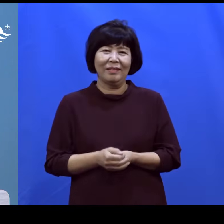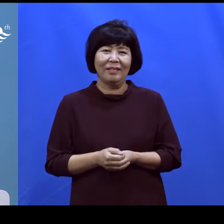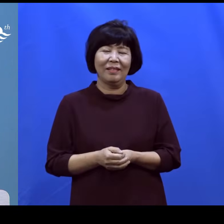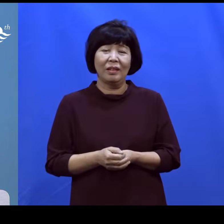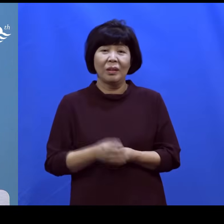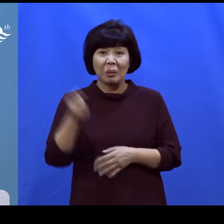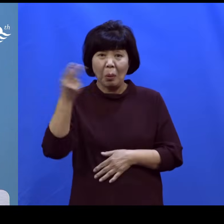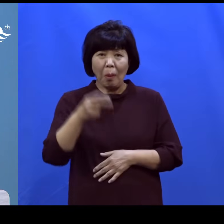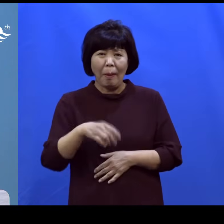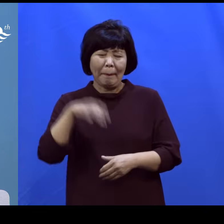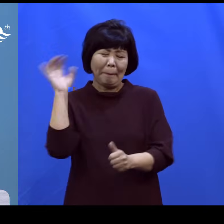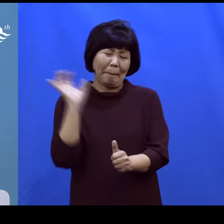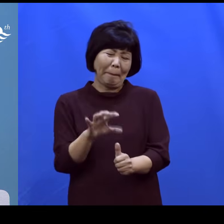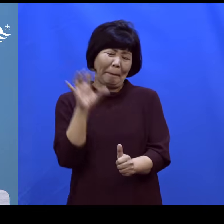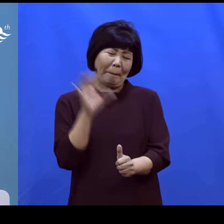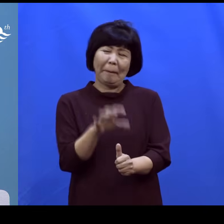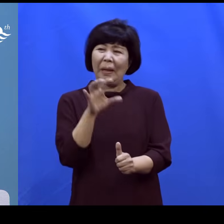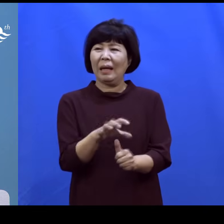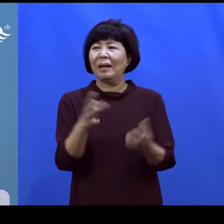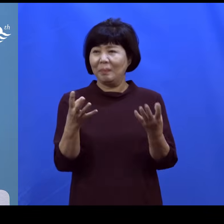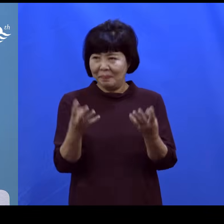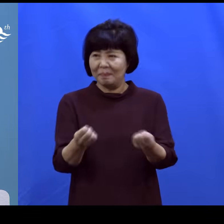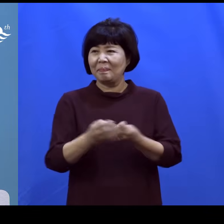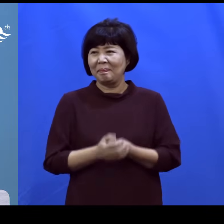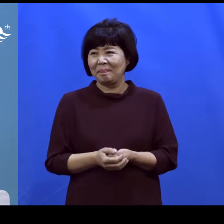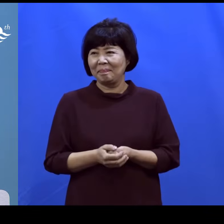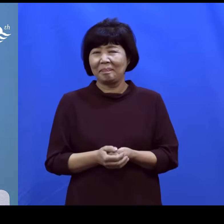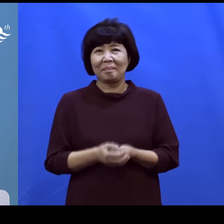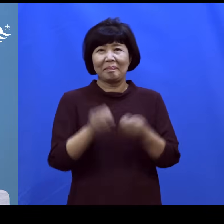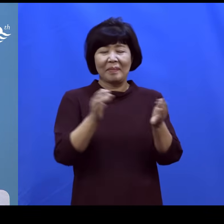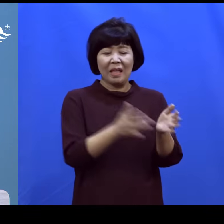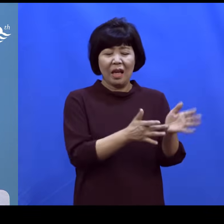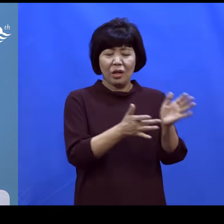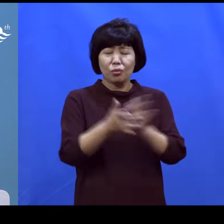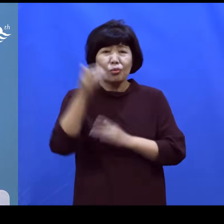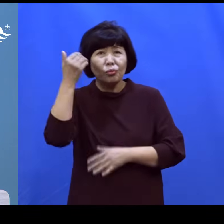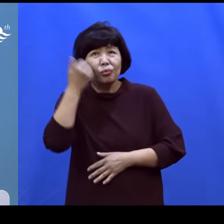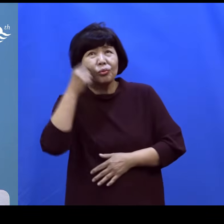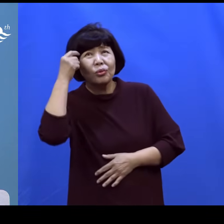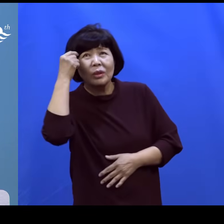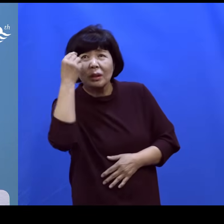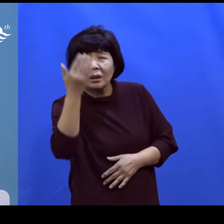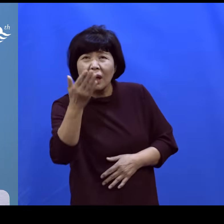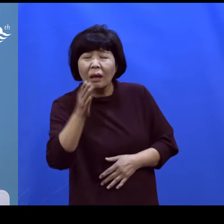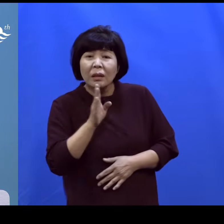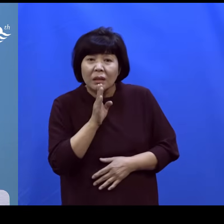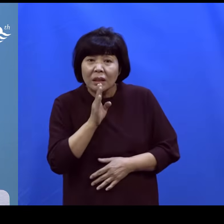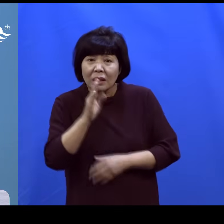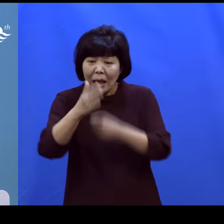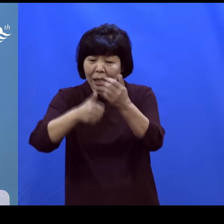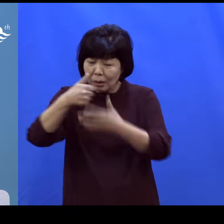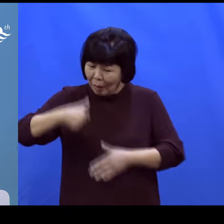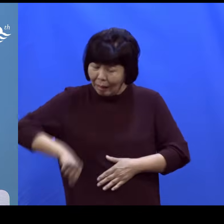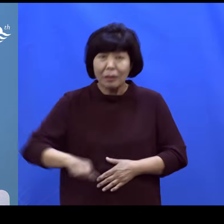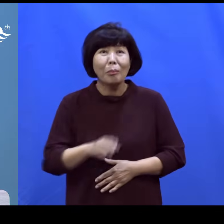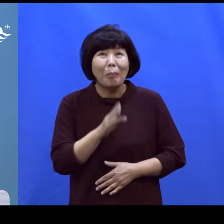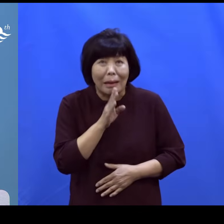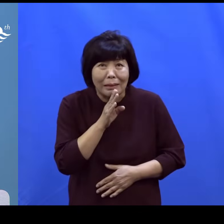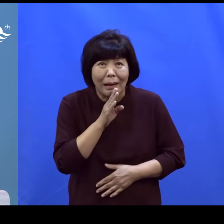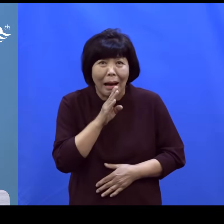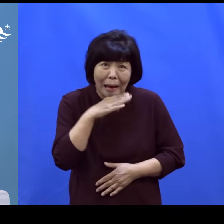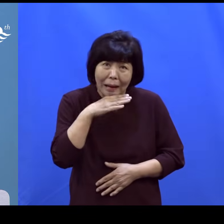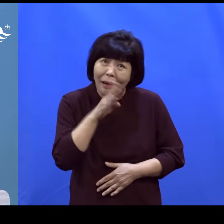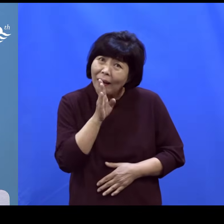넘어 핍박을 하는 일들이 일어납니다. 예수는 누구이신가? 그는 과연 하나님의 아들이신가? 하는